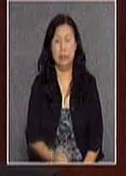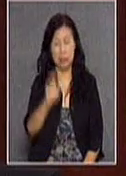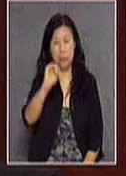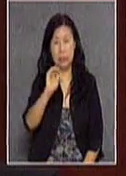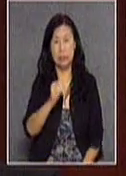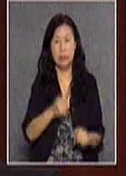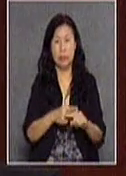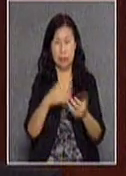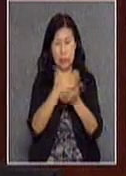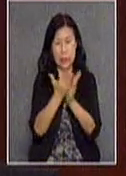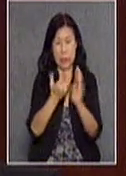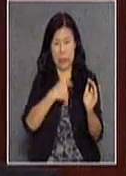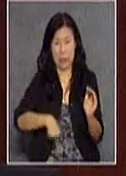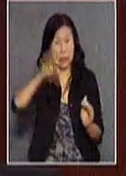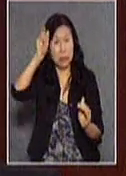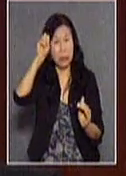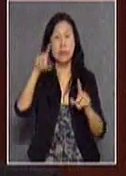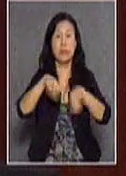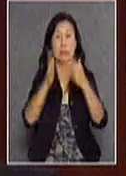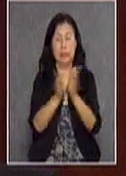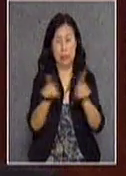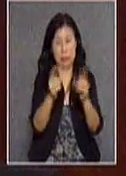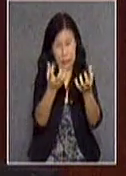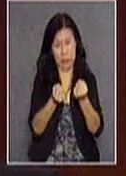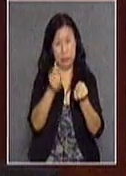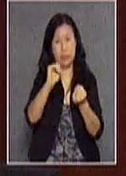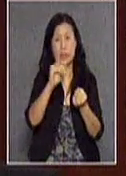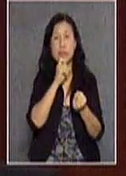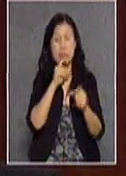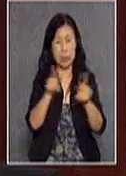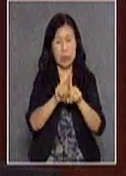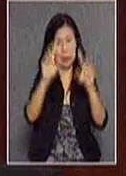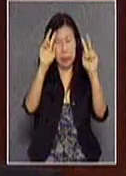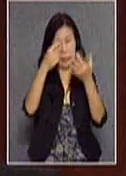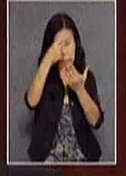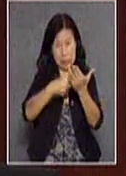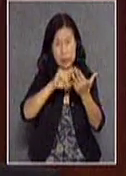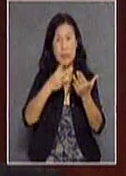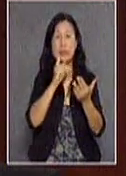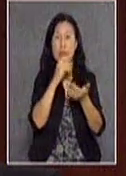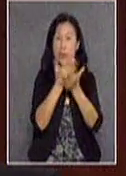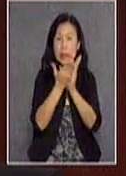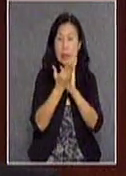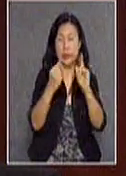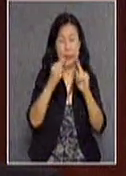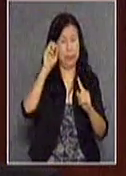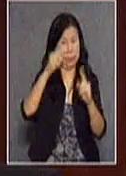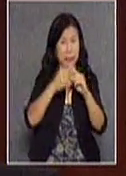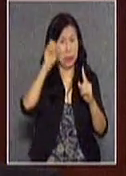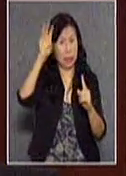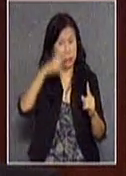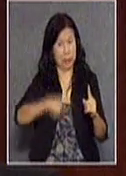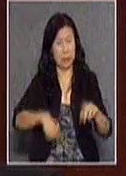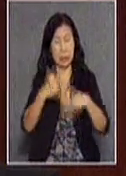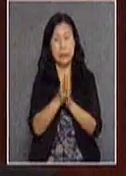不同的議員所提都接納的。即使同一個修正案，如果有不同的議員提出呢，是會同